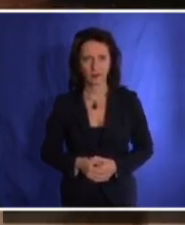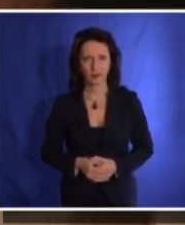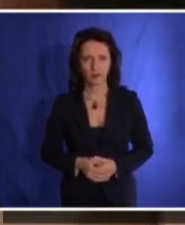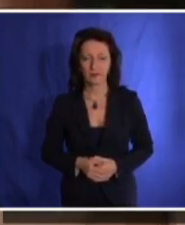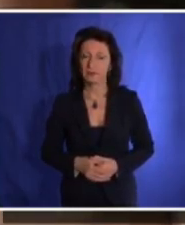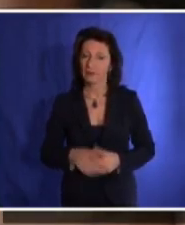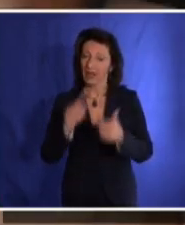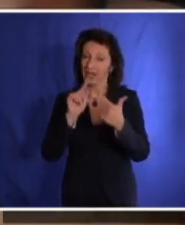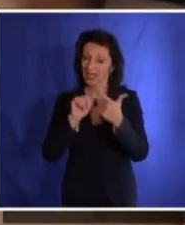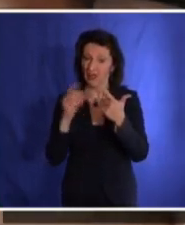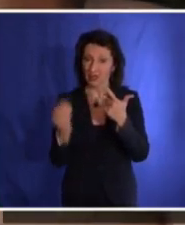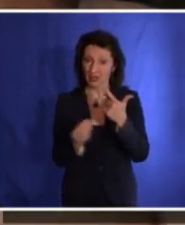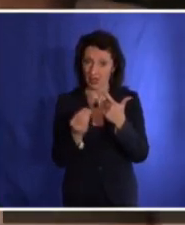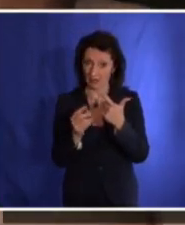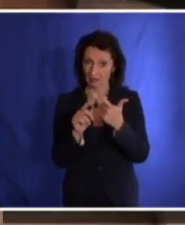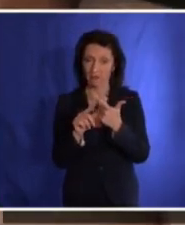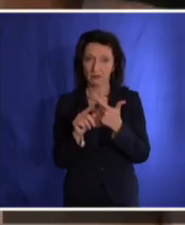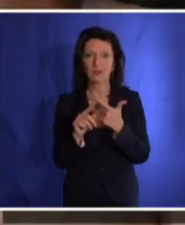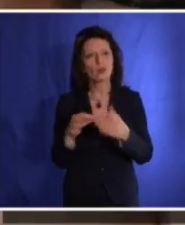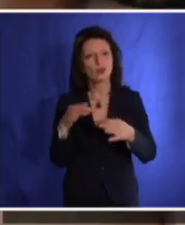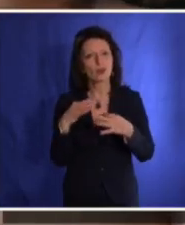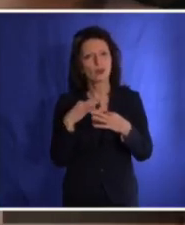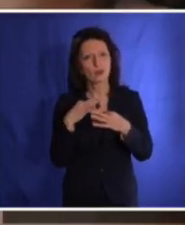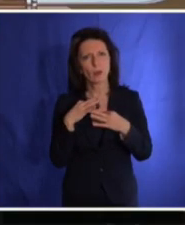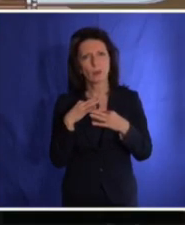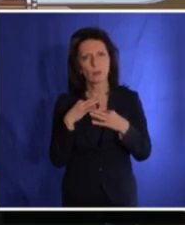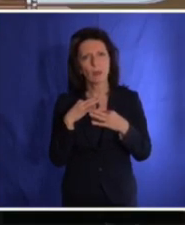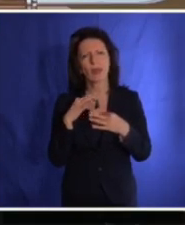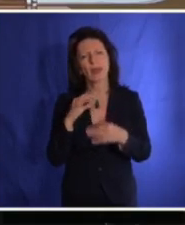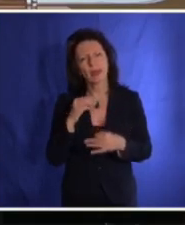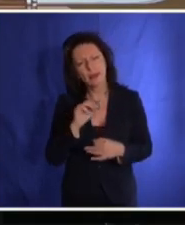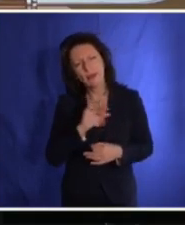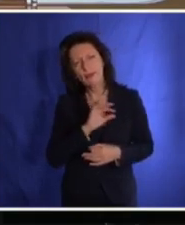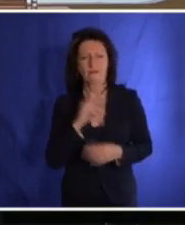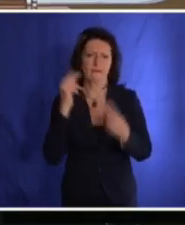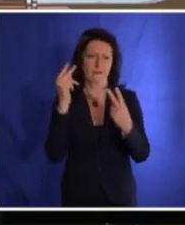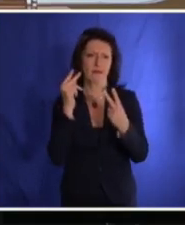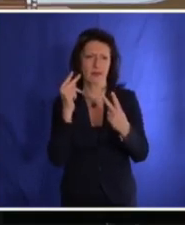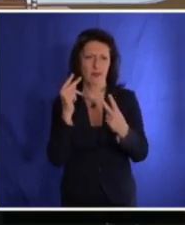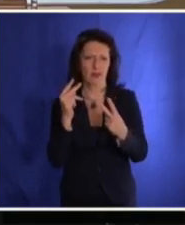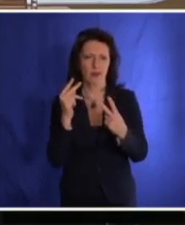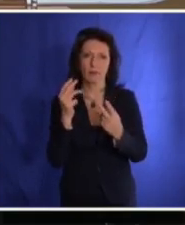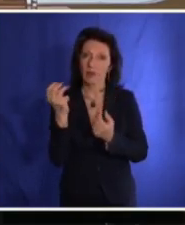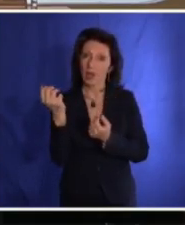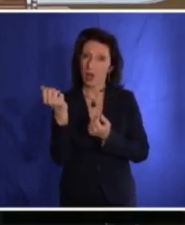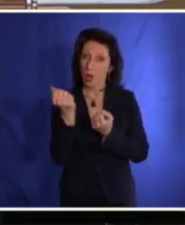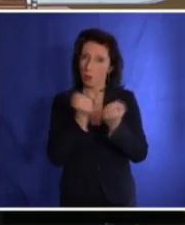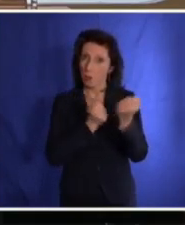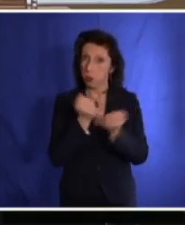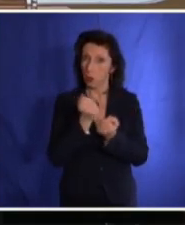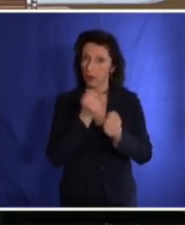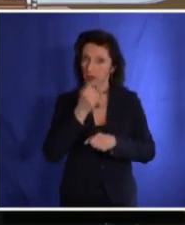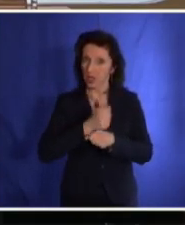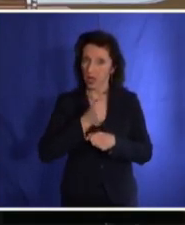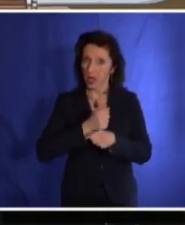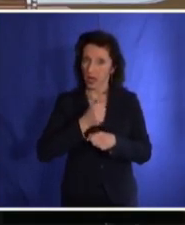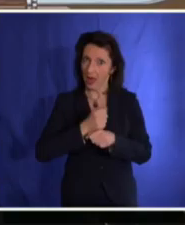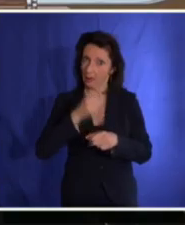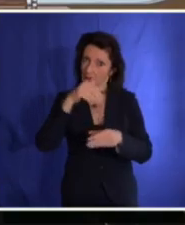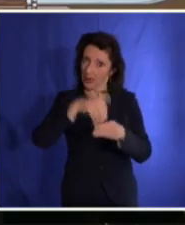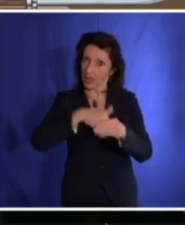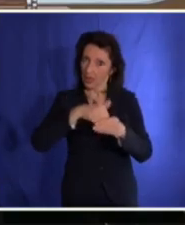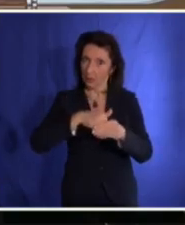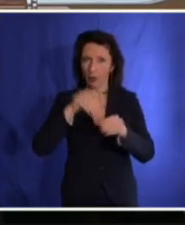Und zweitens, und das ist für mich das Wesentliche, in der politischen Arbeit muss einfach erkennbar